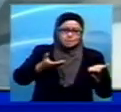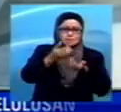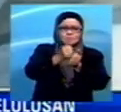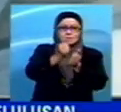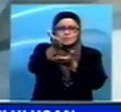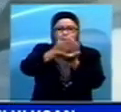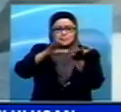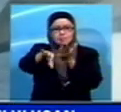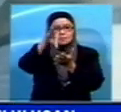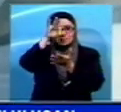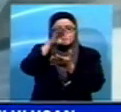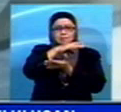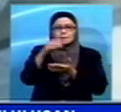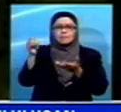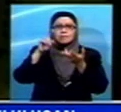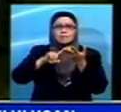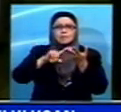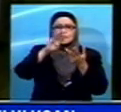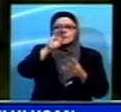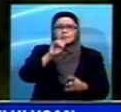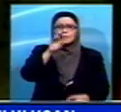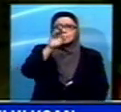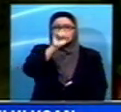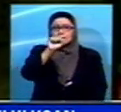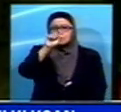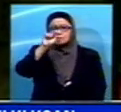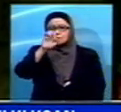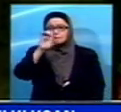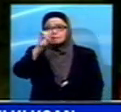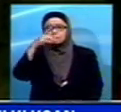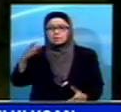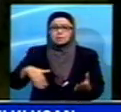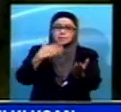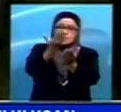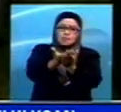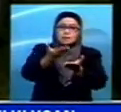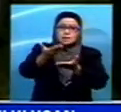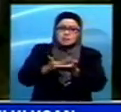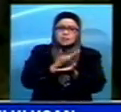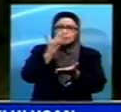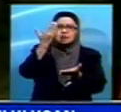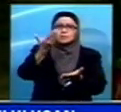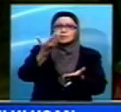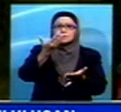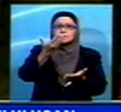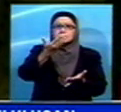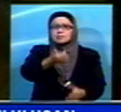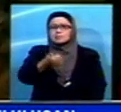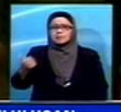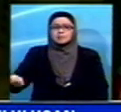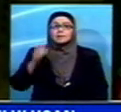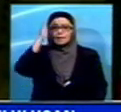dilantik demikian juga boustead telah punah mengemukakan satu lagi Escape baru yang akan dipertimbangkan